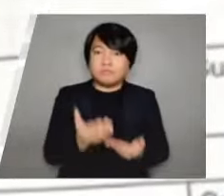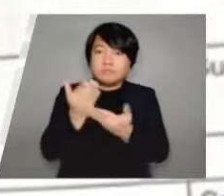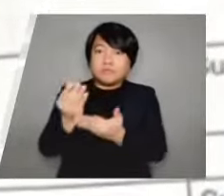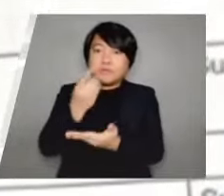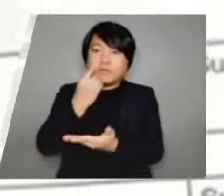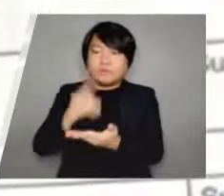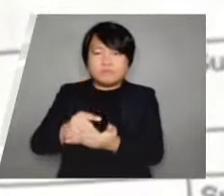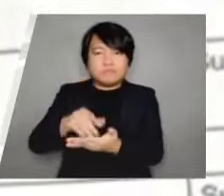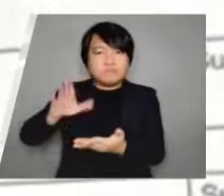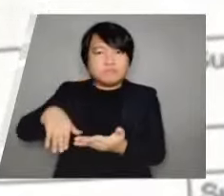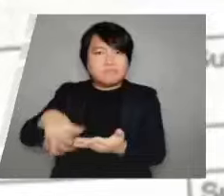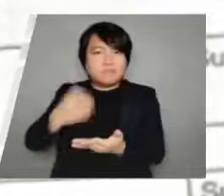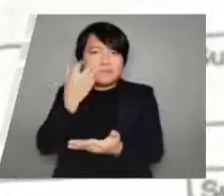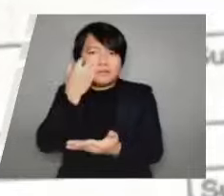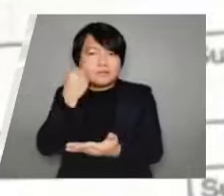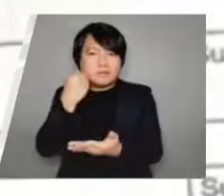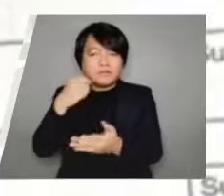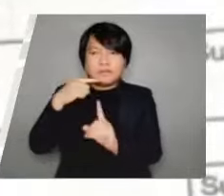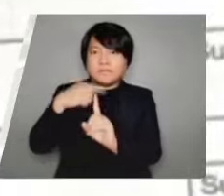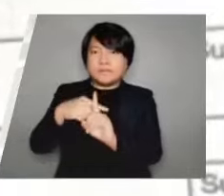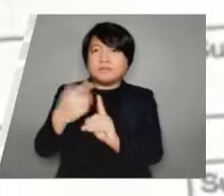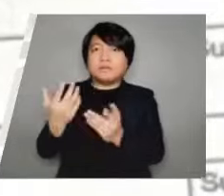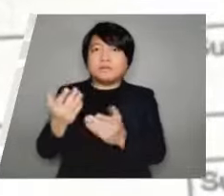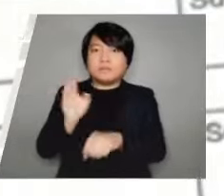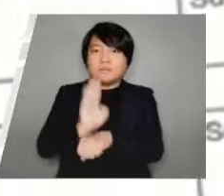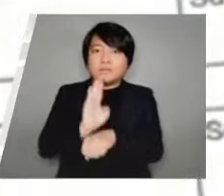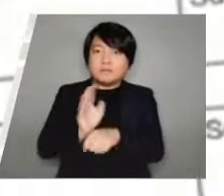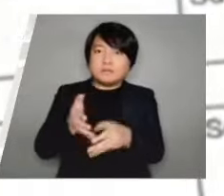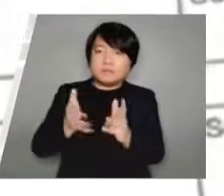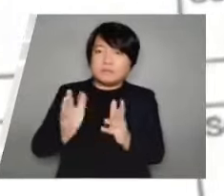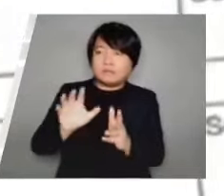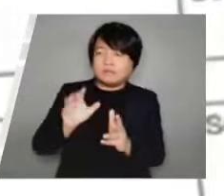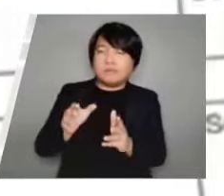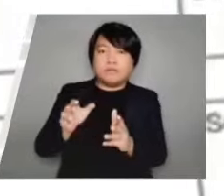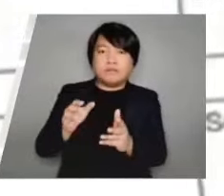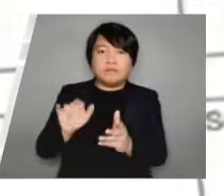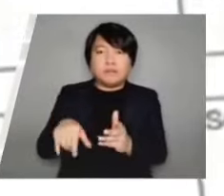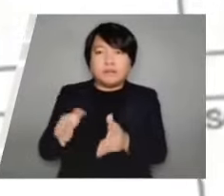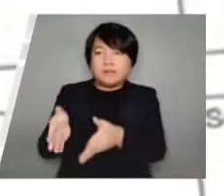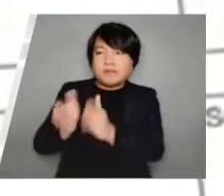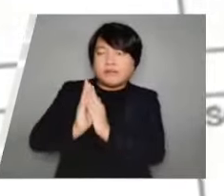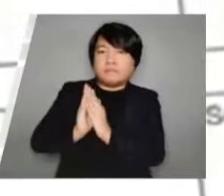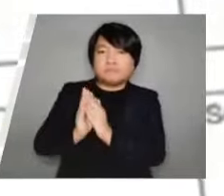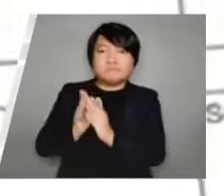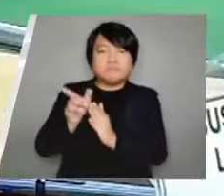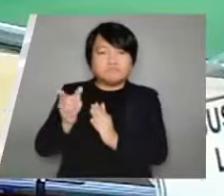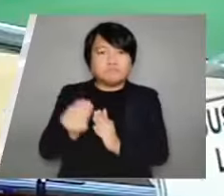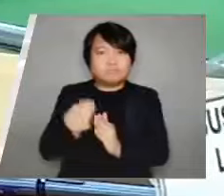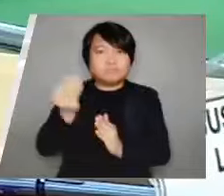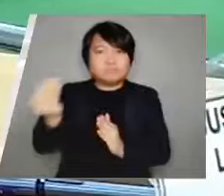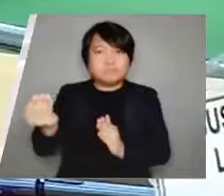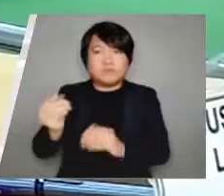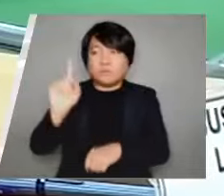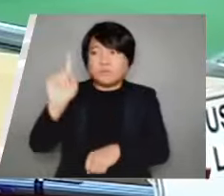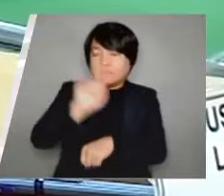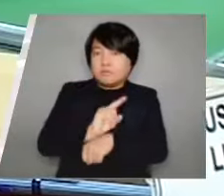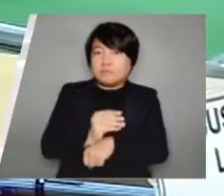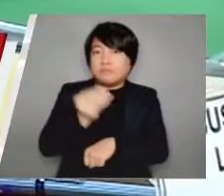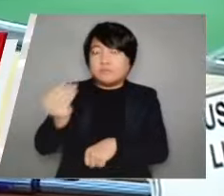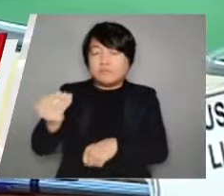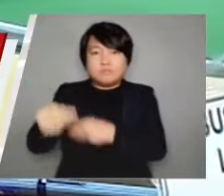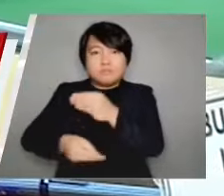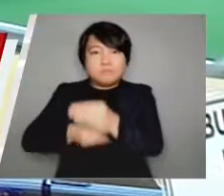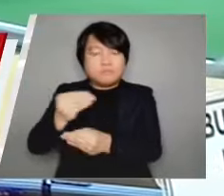kumuha ng business permit ang Lucky South 99 noong 2019 na ibigay ito sa loob ng isang araw. Nag-apply po sila